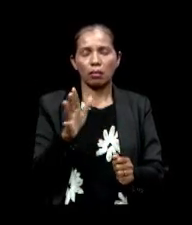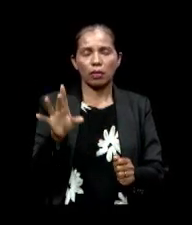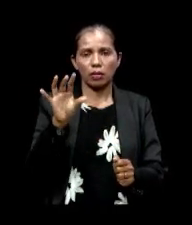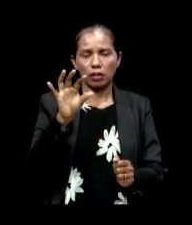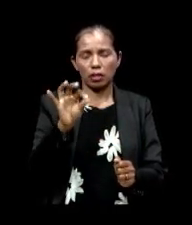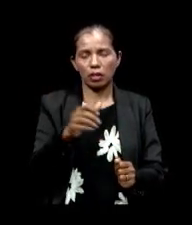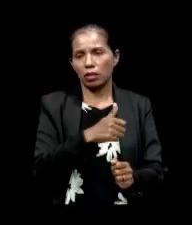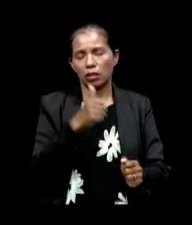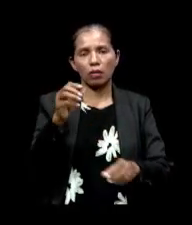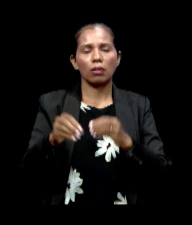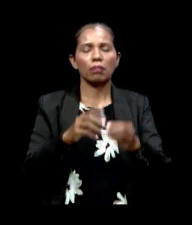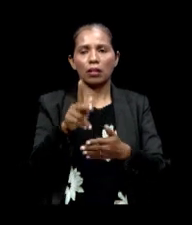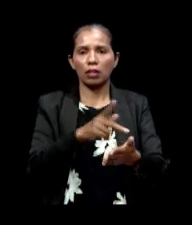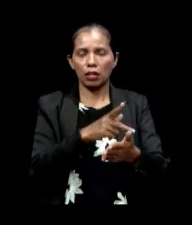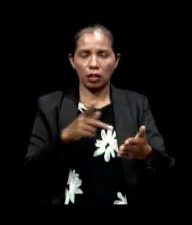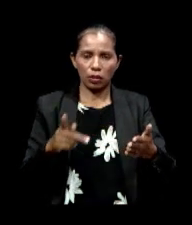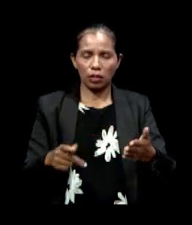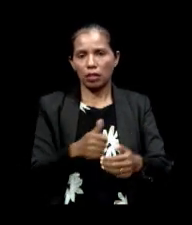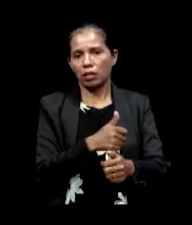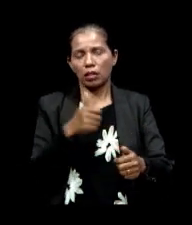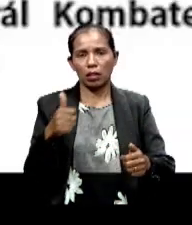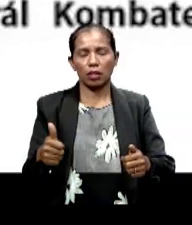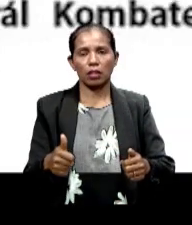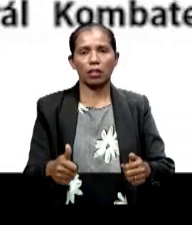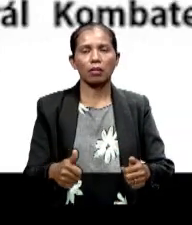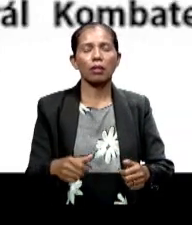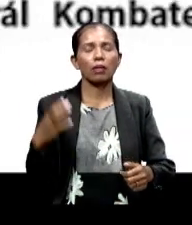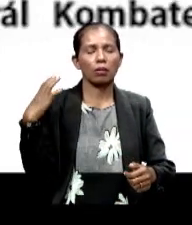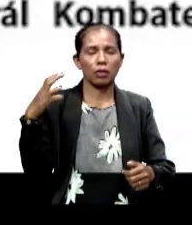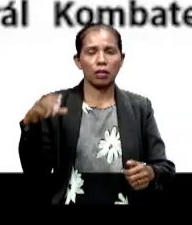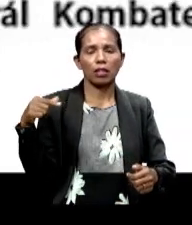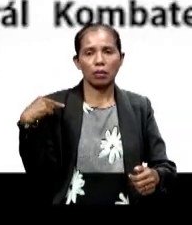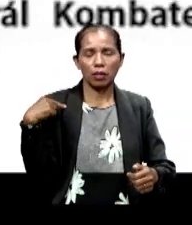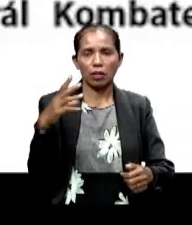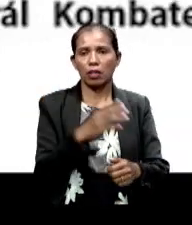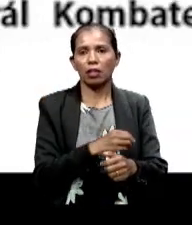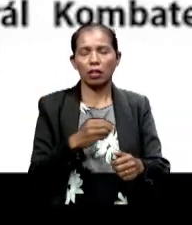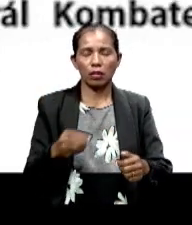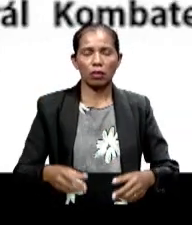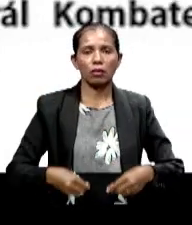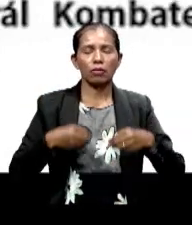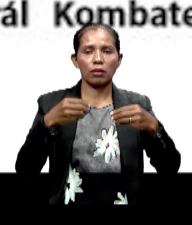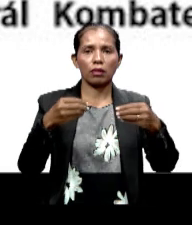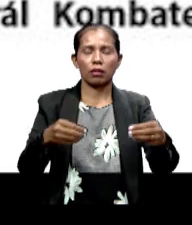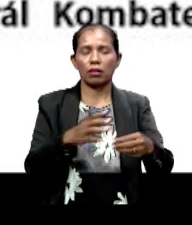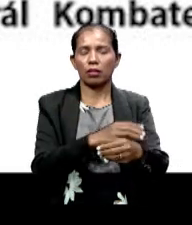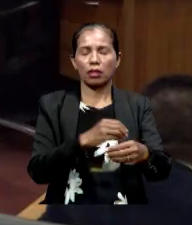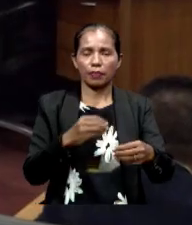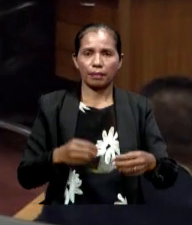seluk, konaba krimi ho tipologia seluk, nebe kabeba kompetensia gabinet ininian, no mos atribuidu superior